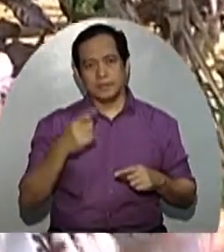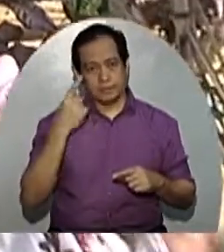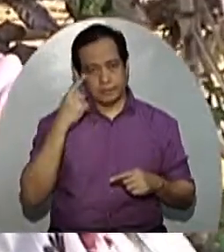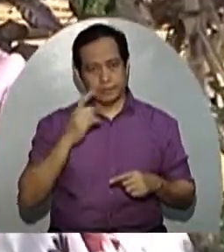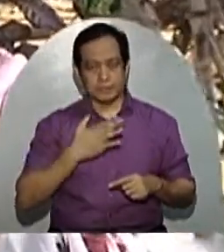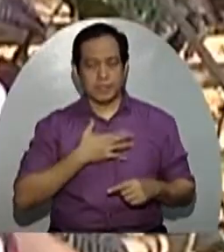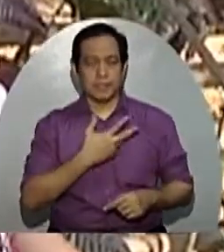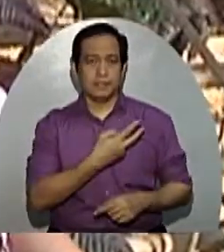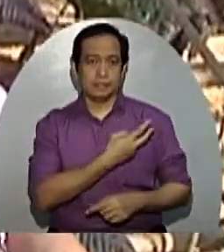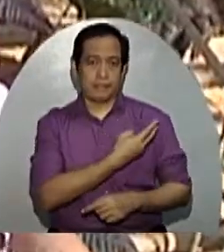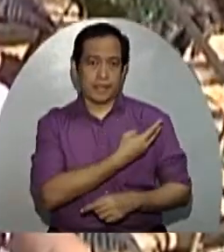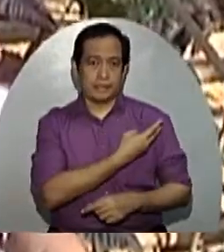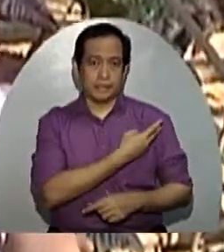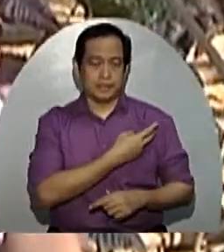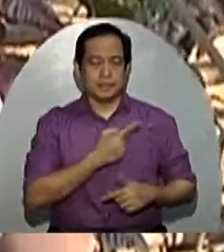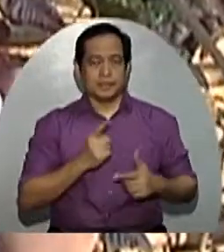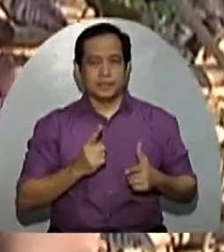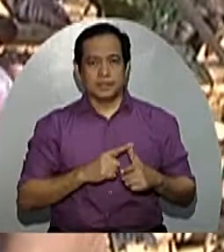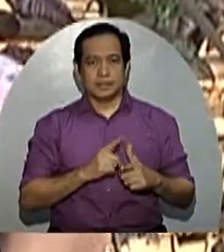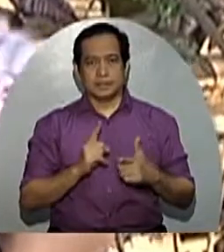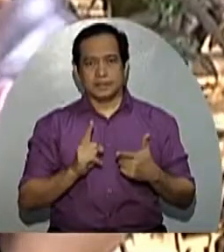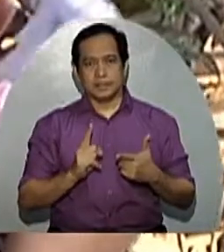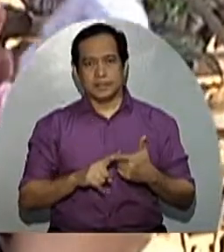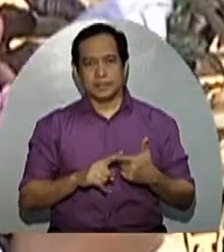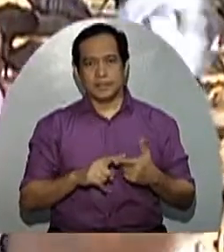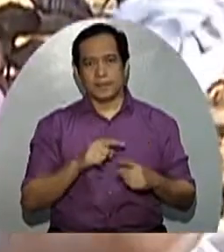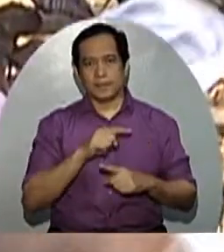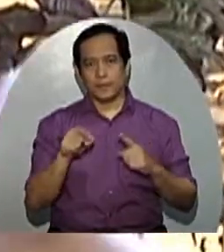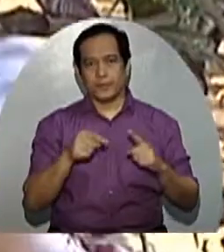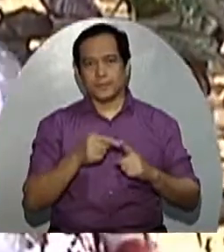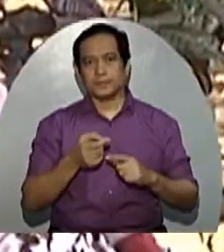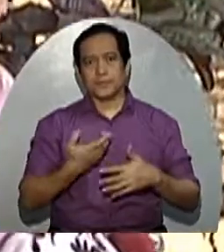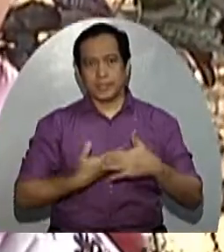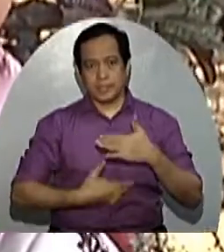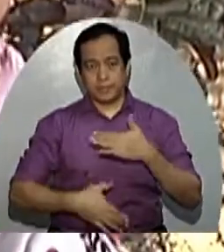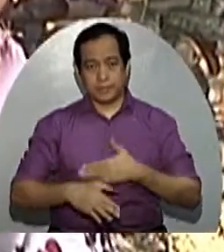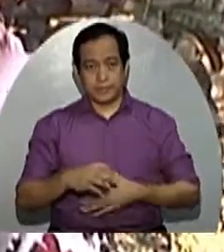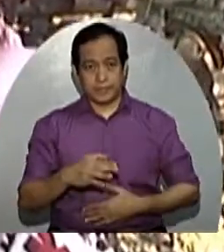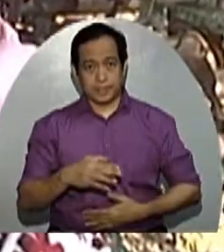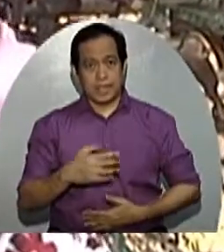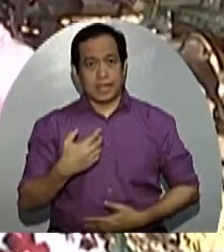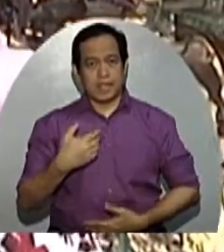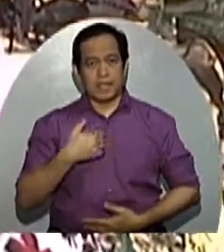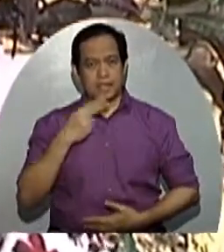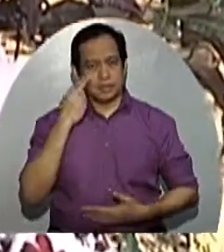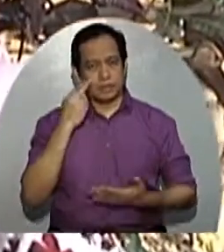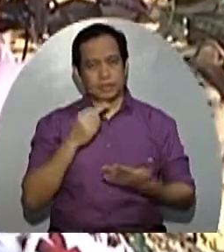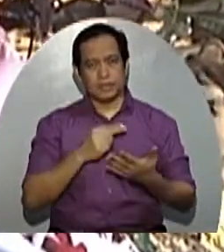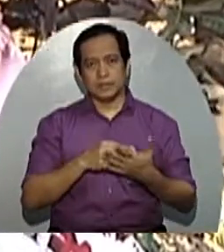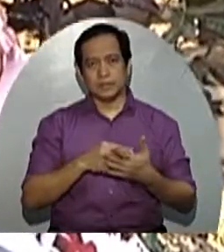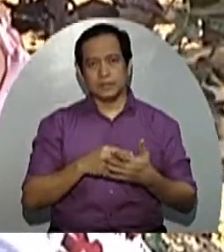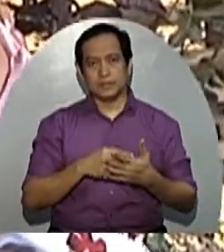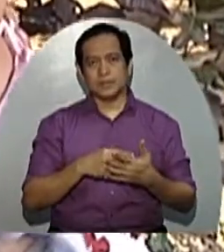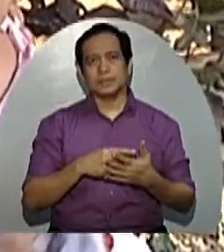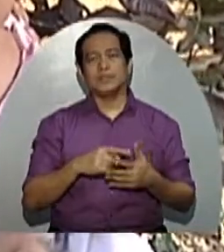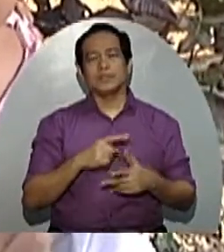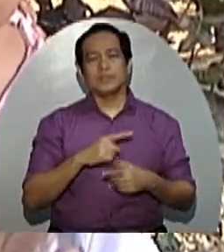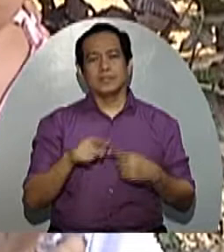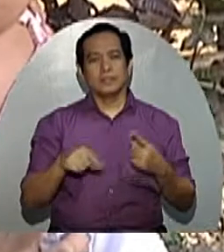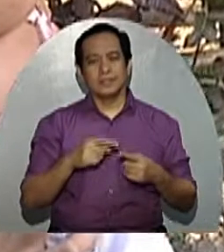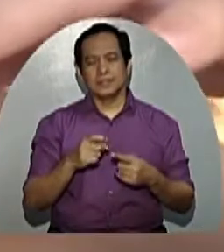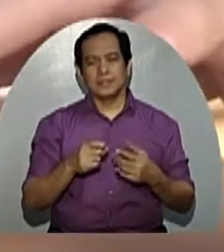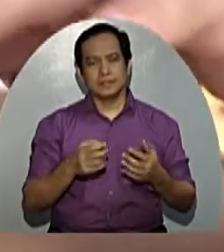pag-injection po sa akin. Tapos, nung pinanganak ko po siya, napansin ko po, nung inilabas ko na po siya